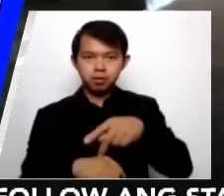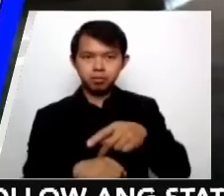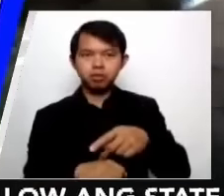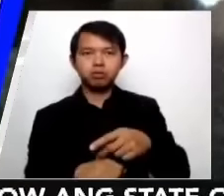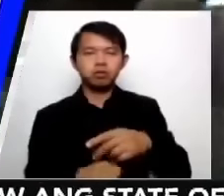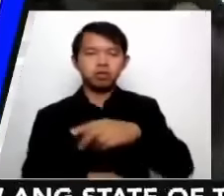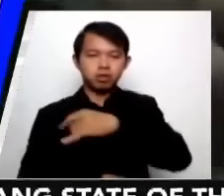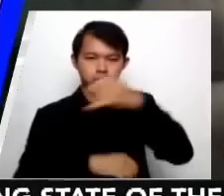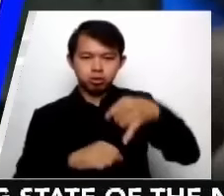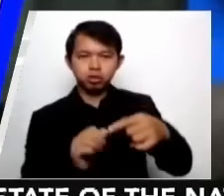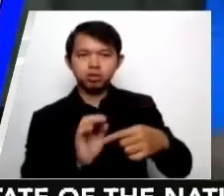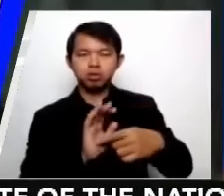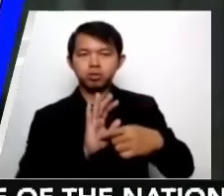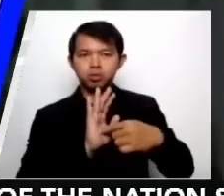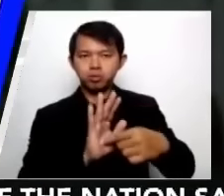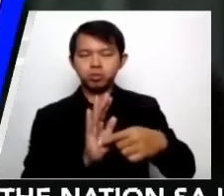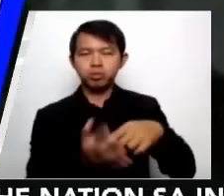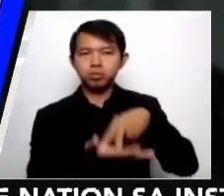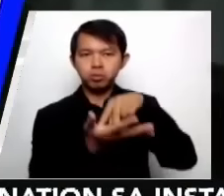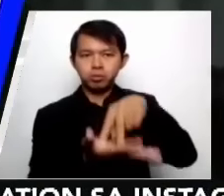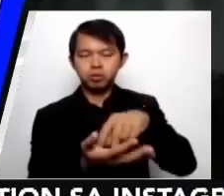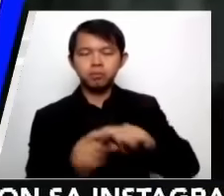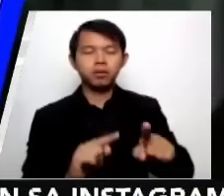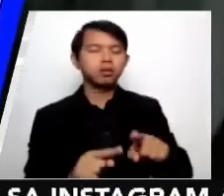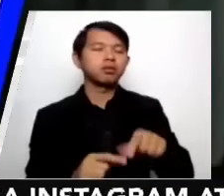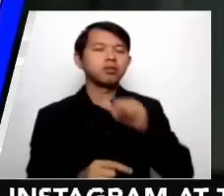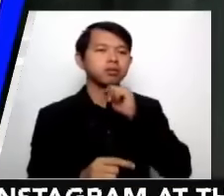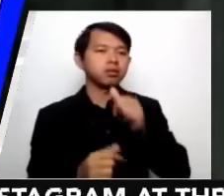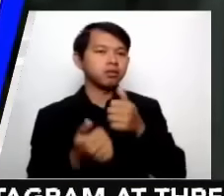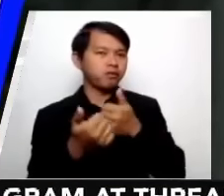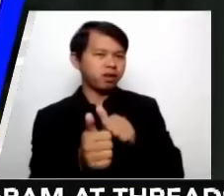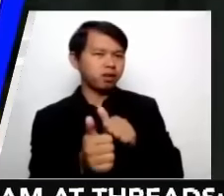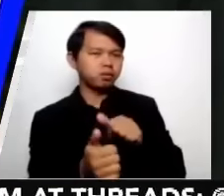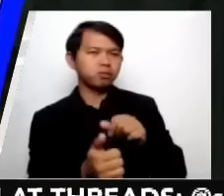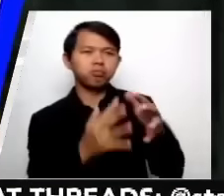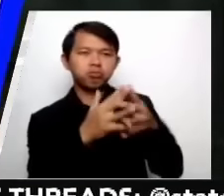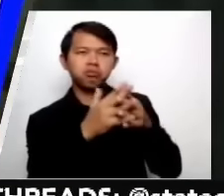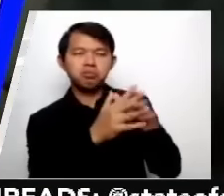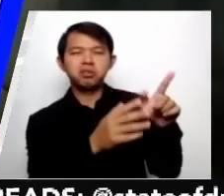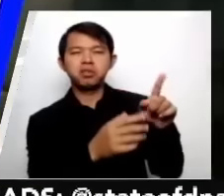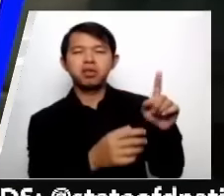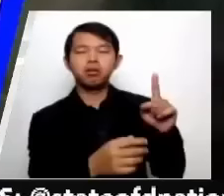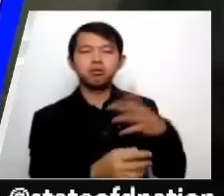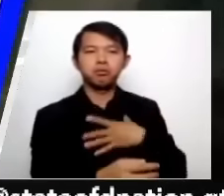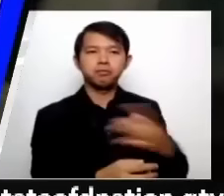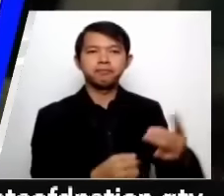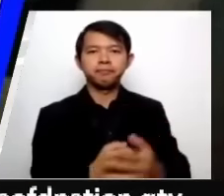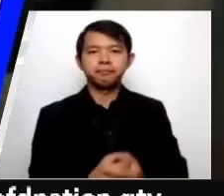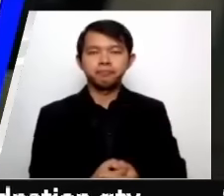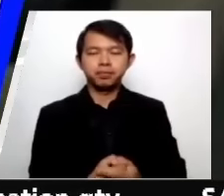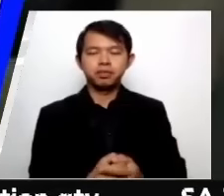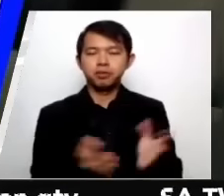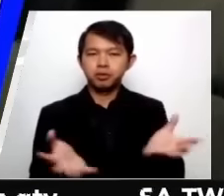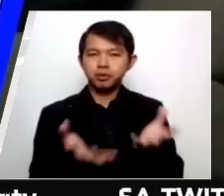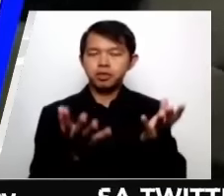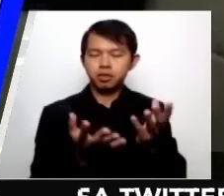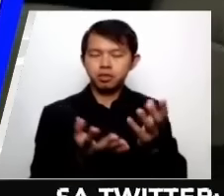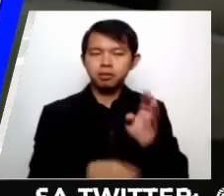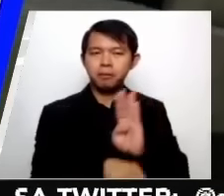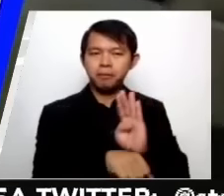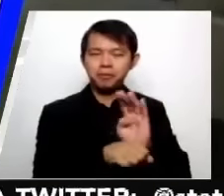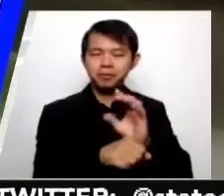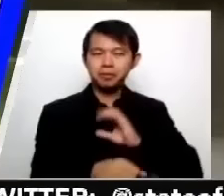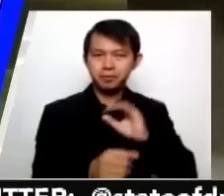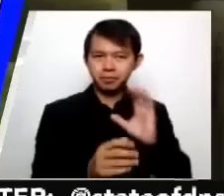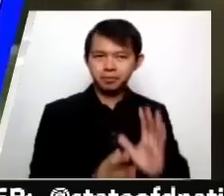ng Pilipinas sa kagustuhan ng Amerika. Sa isang business forum, hinikayat ng Pangulo ang mga negosyante mula sa Australia na mamuhunan sa